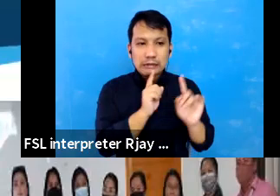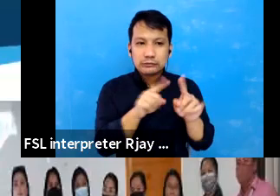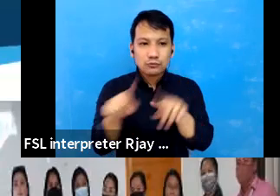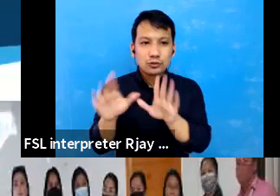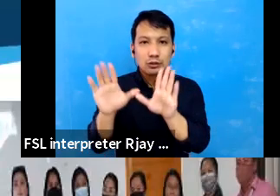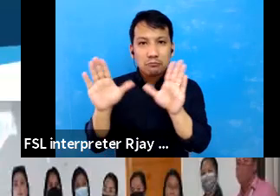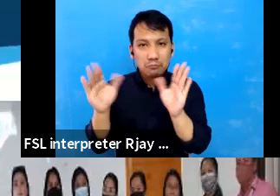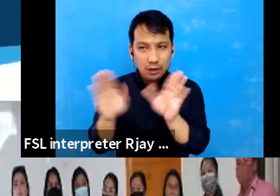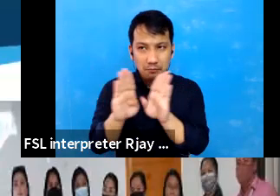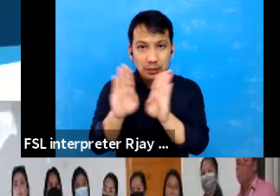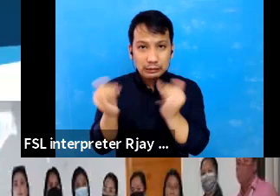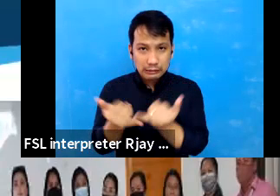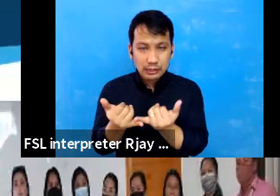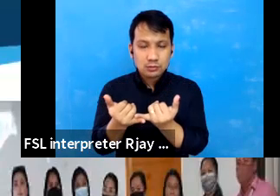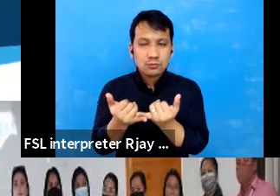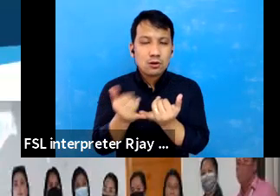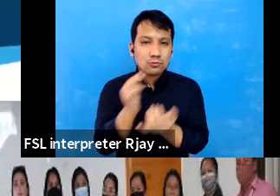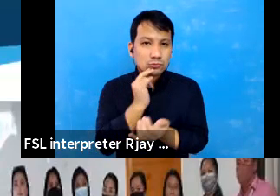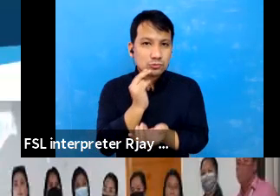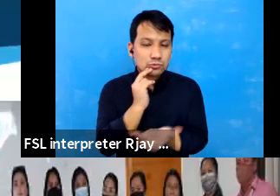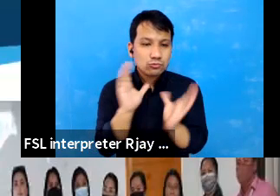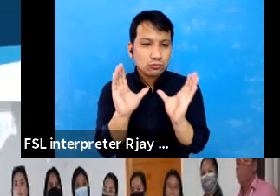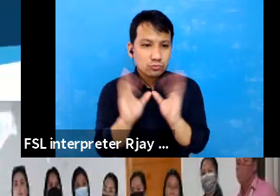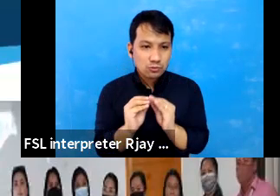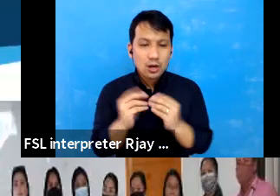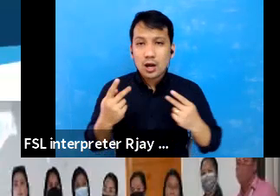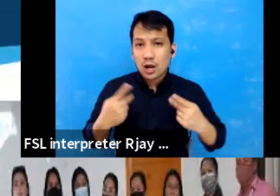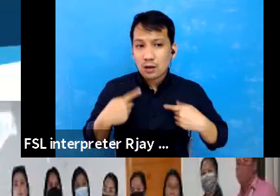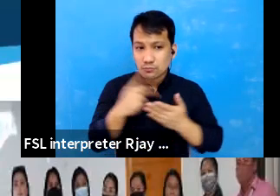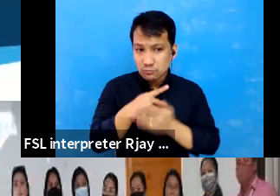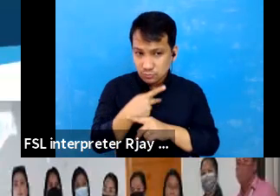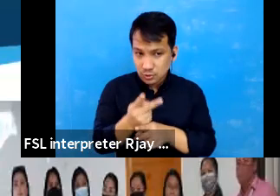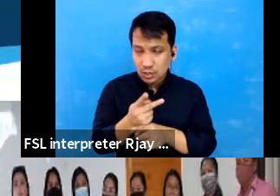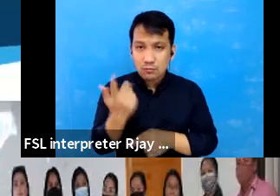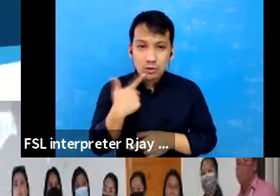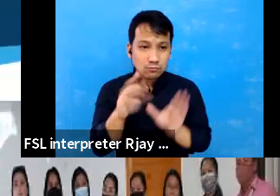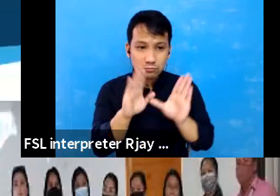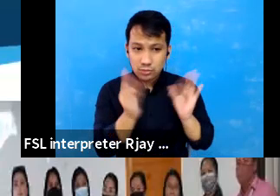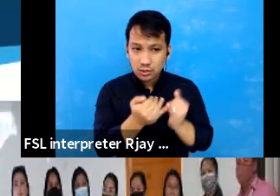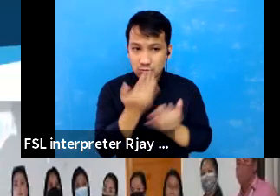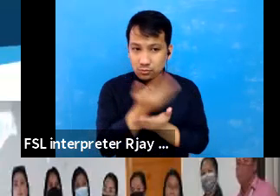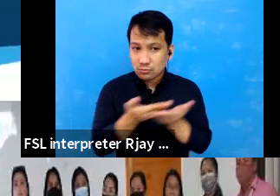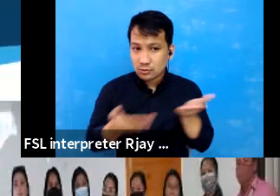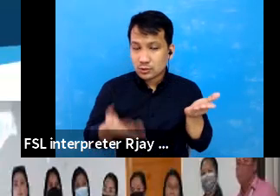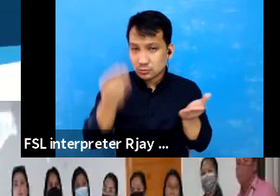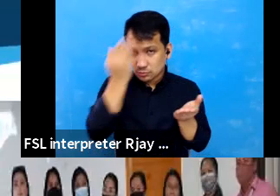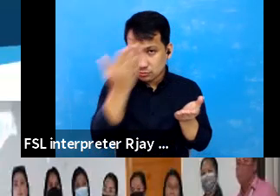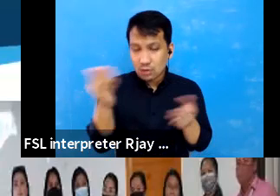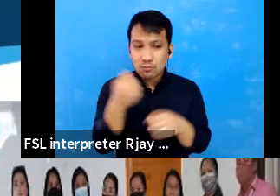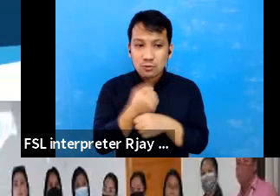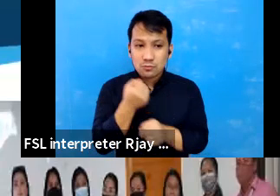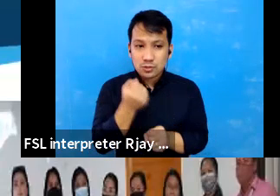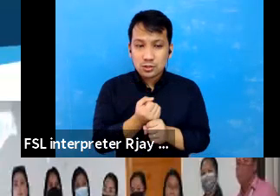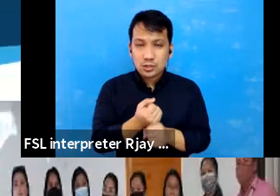Nutrition Committee. Sa initiative nito, mayroon draft ng binap na barangay na magamit sa paggawa